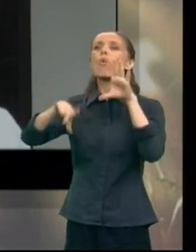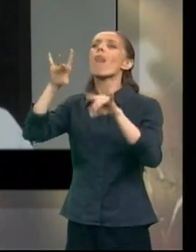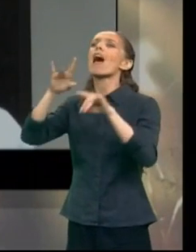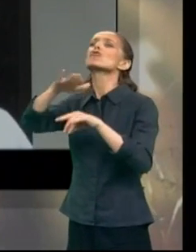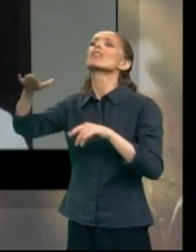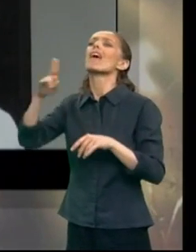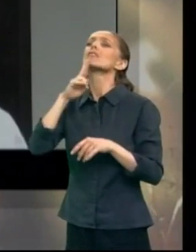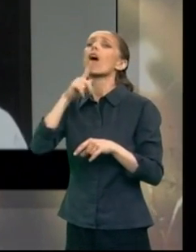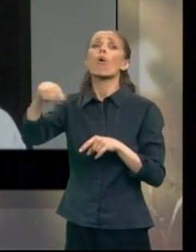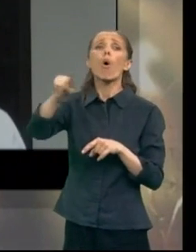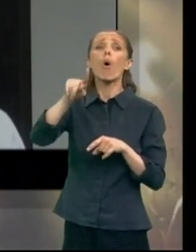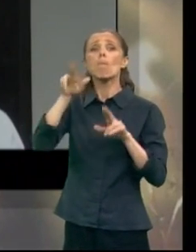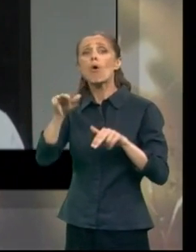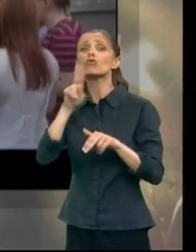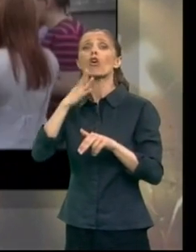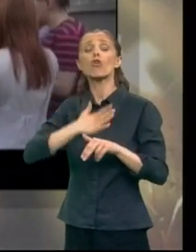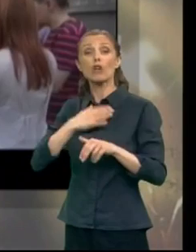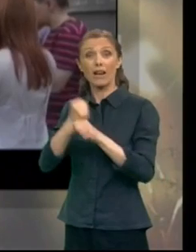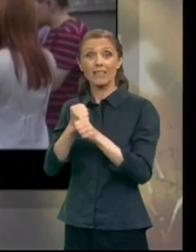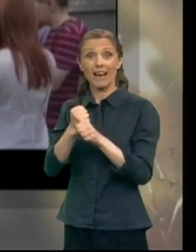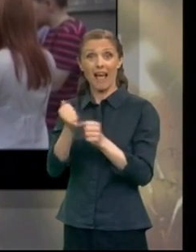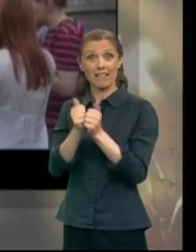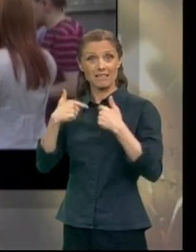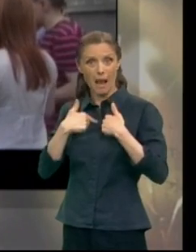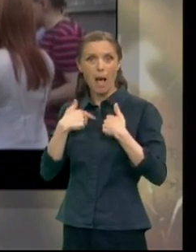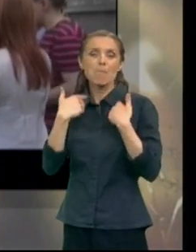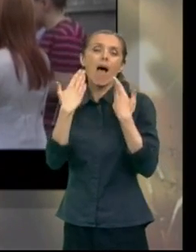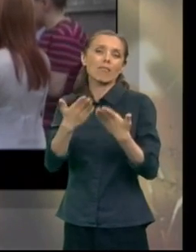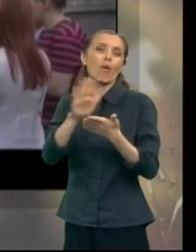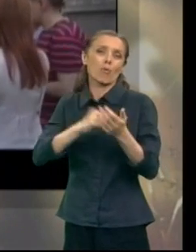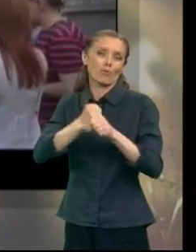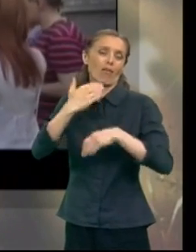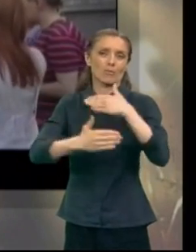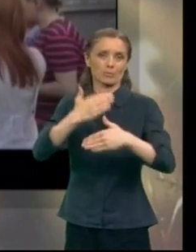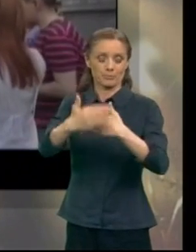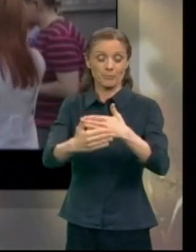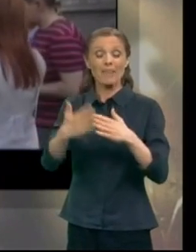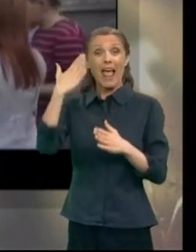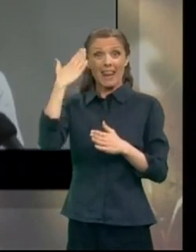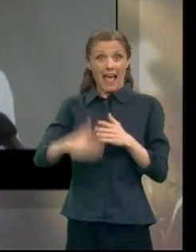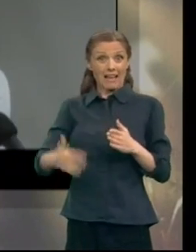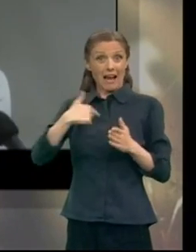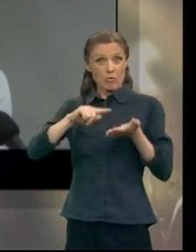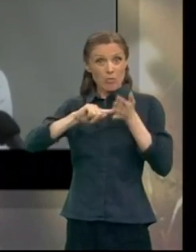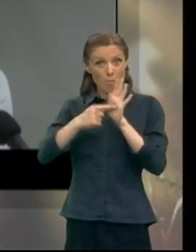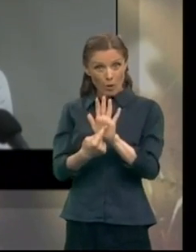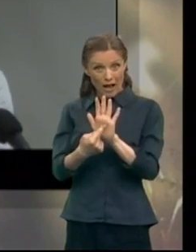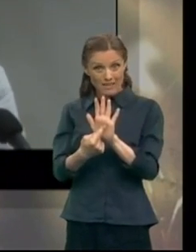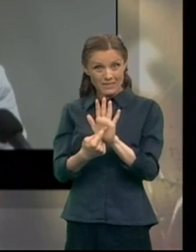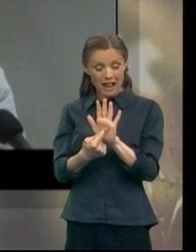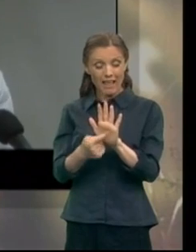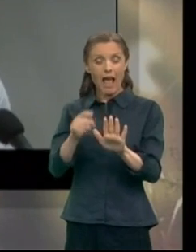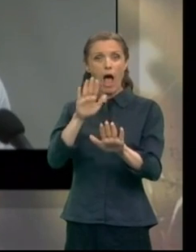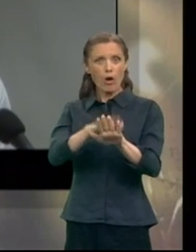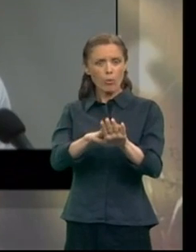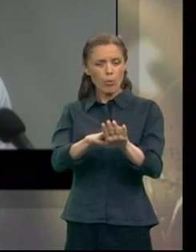su u mogućnosti i željna da rade sa nama i tako smo krenuli da radimo. Pokazali smo na kraju da je ruci